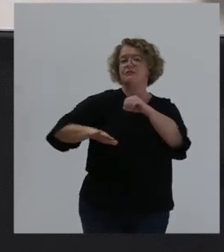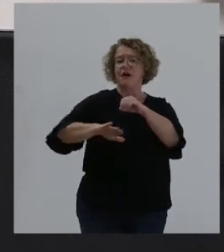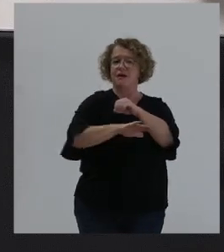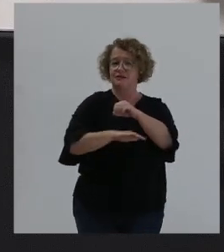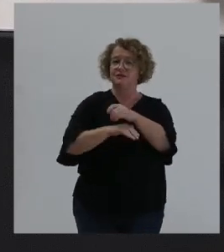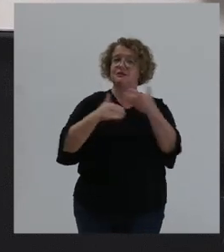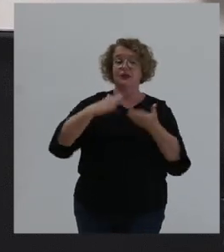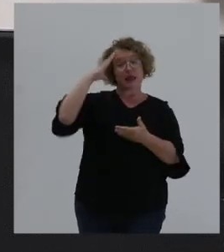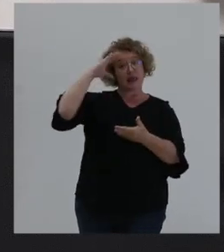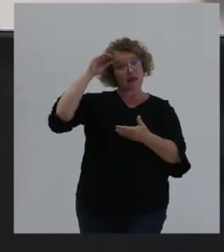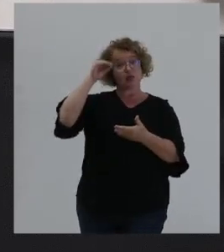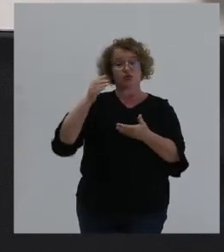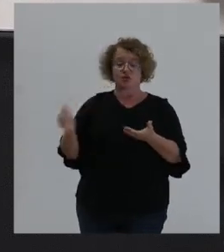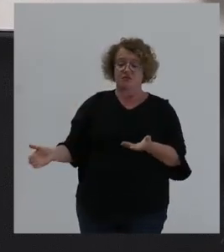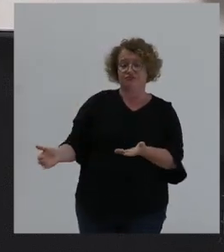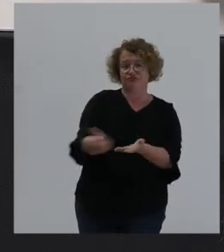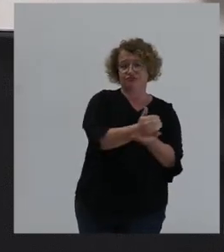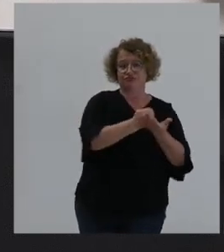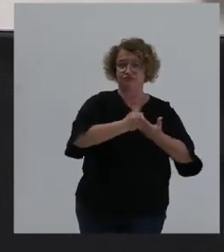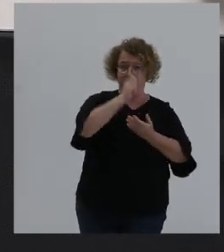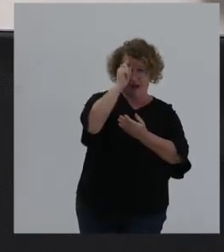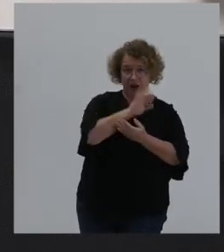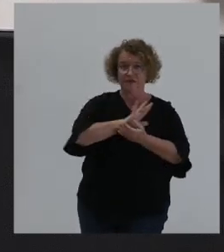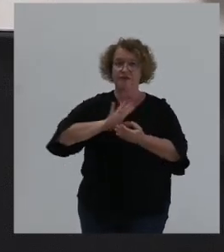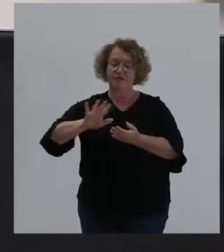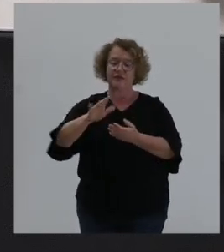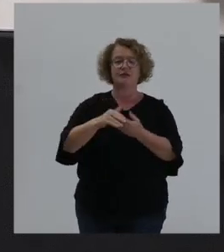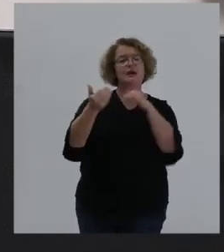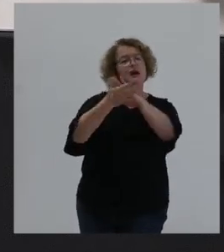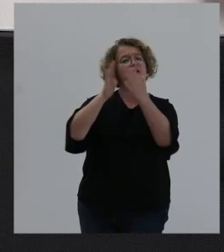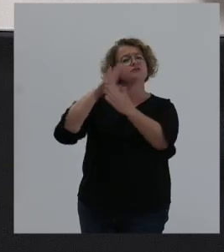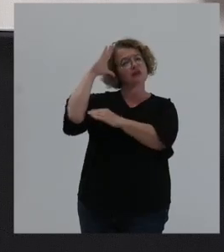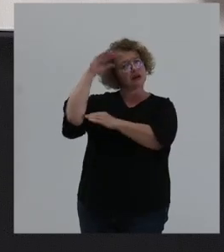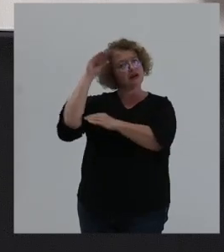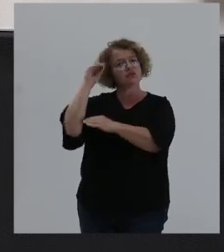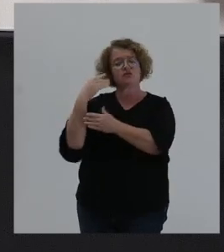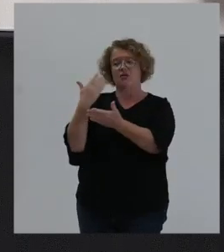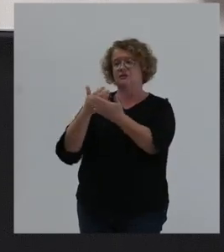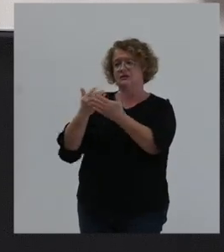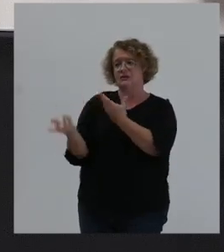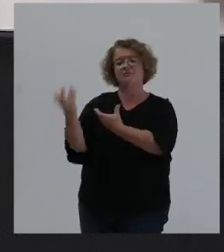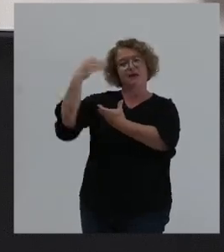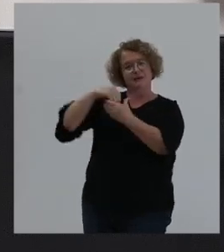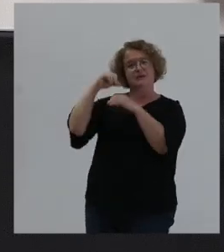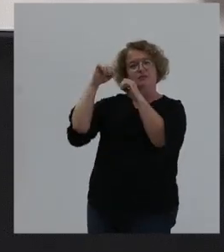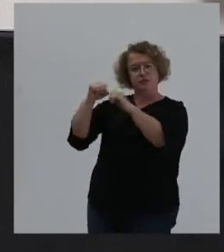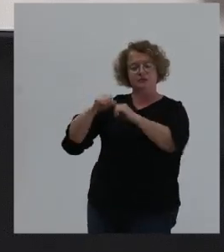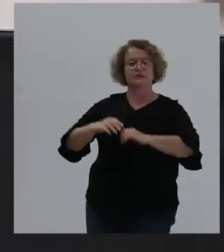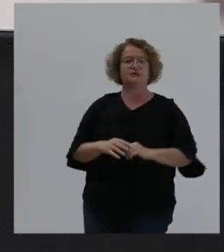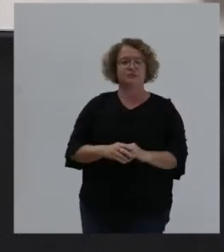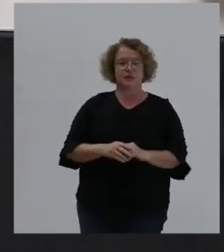terrain. On l'a vu, ça a été déjà mentionné par les assos étudiantes, il faut associer les acteurs de terrain et l'ensemble